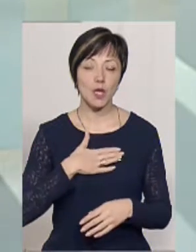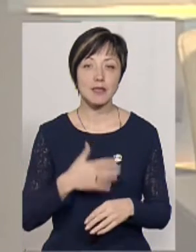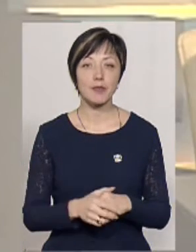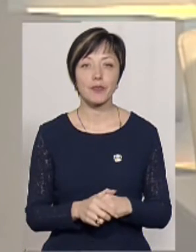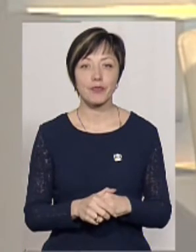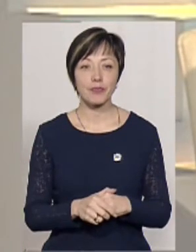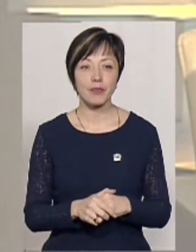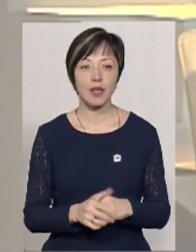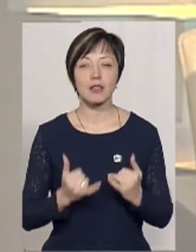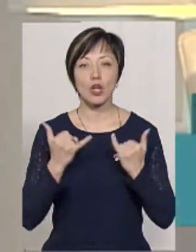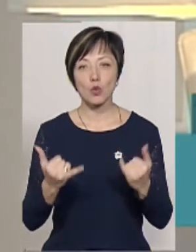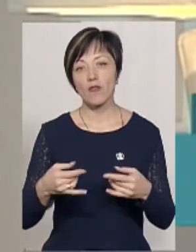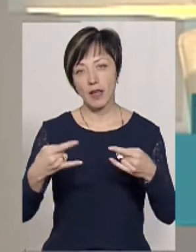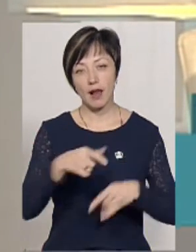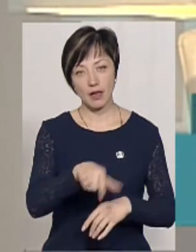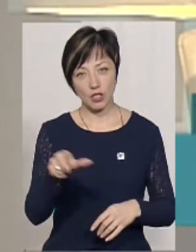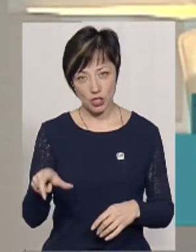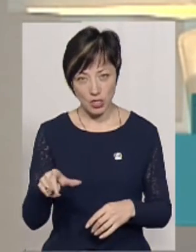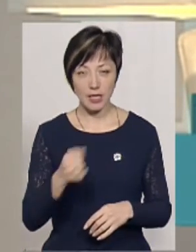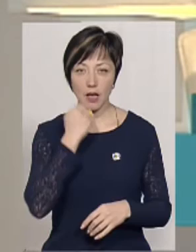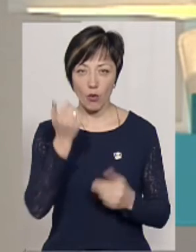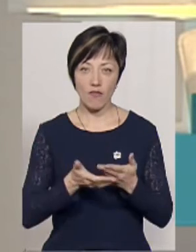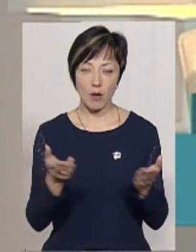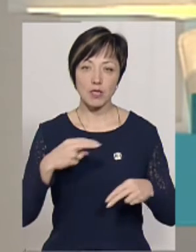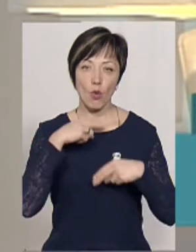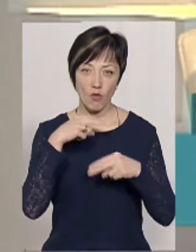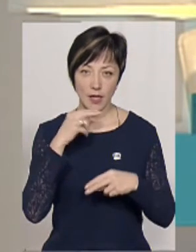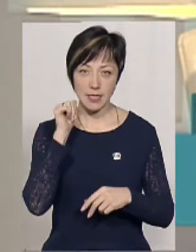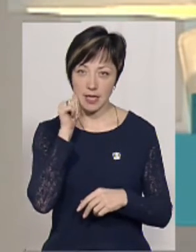завітали. Шановні глядачі, і дякую